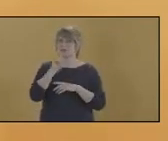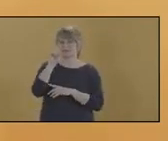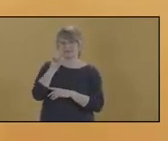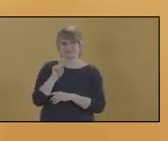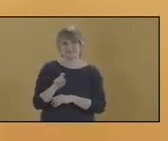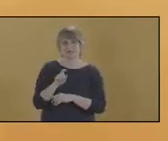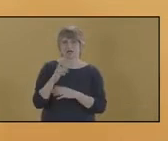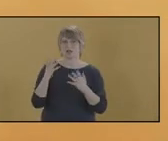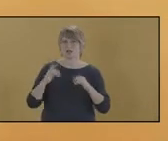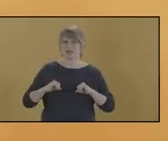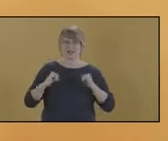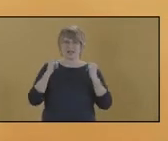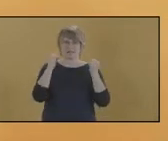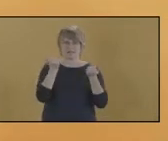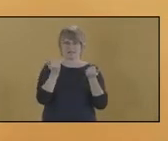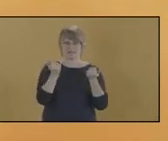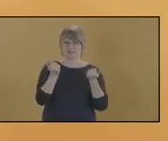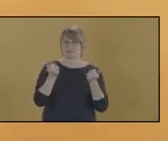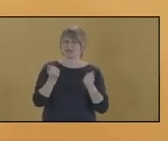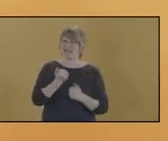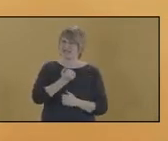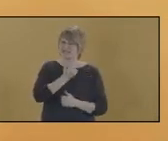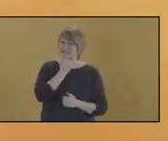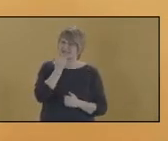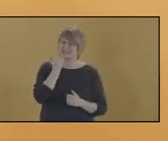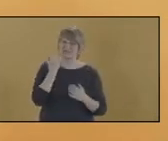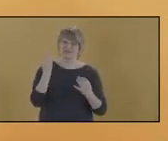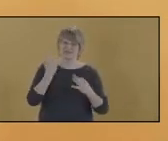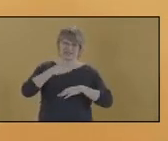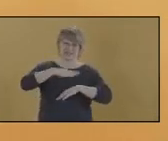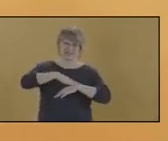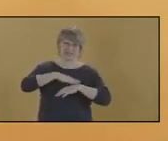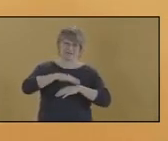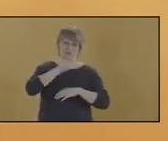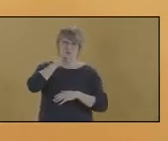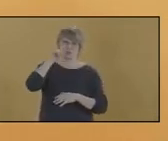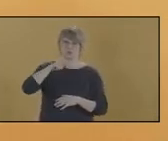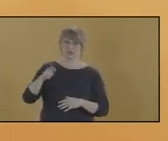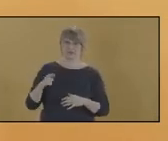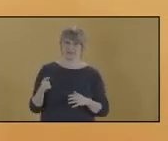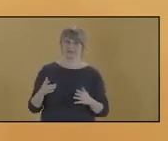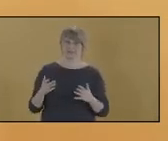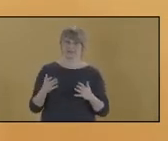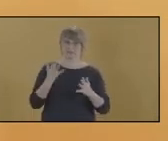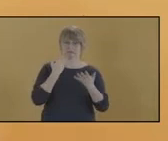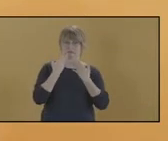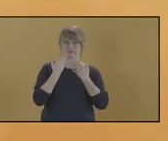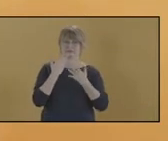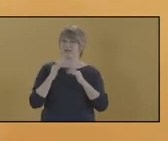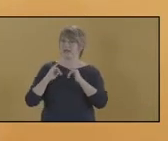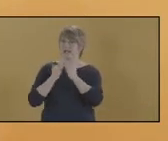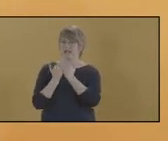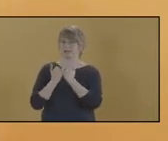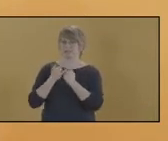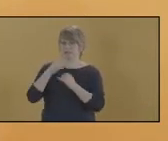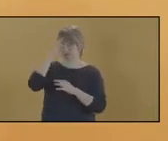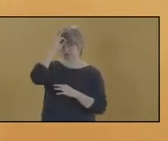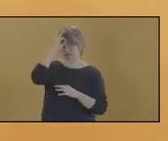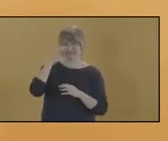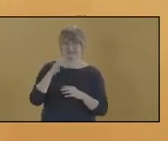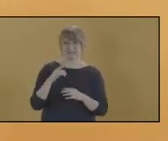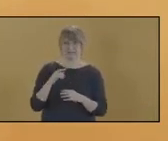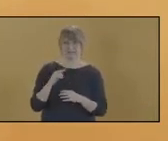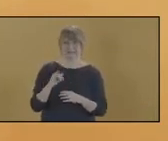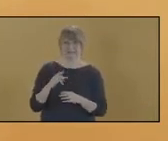digitale Erlebnisse gibt, es extrem wenig Raum gibt, für die Jugendliche darüber zu sprechen, weil die Eltern oft keine Ahnung haben, was